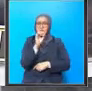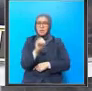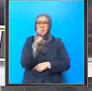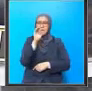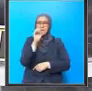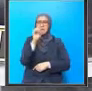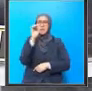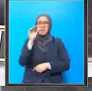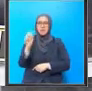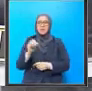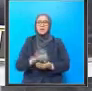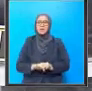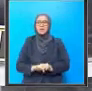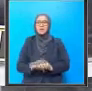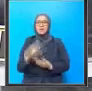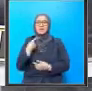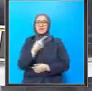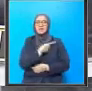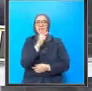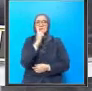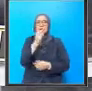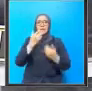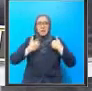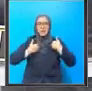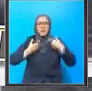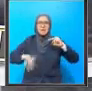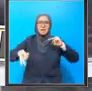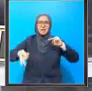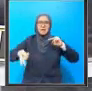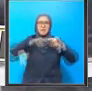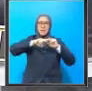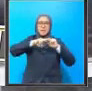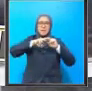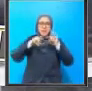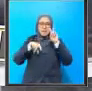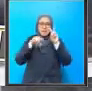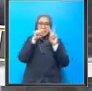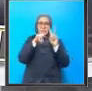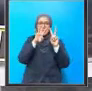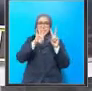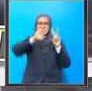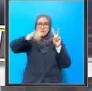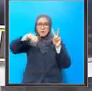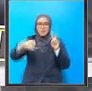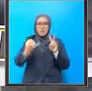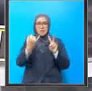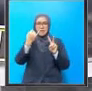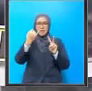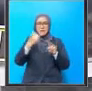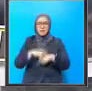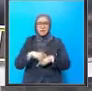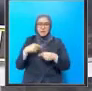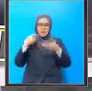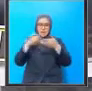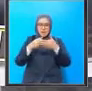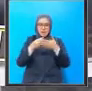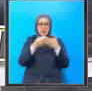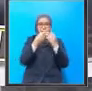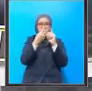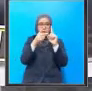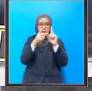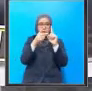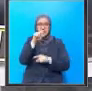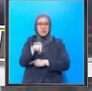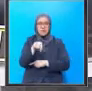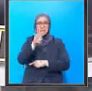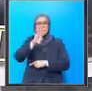40000, kita melihat ada peningkatan 2.4 juta kepada 12.4 juta